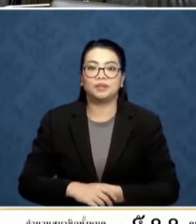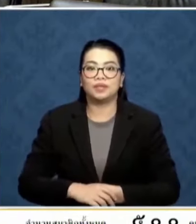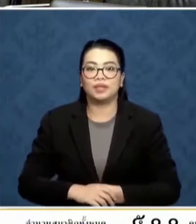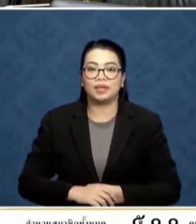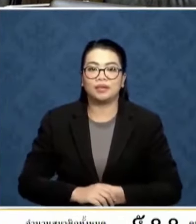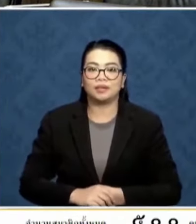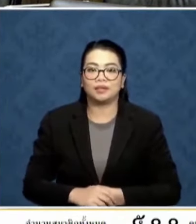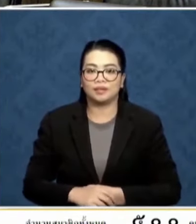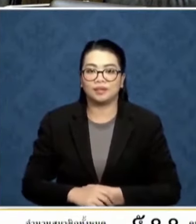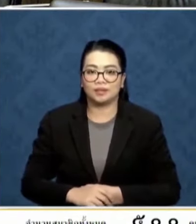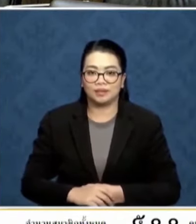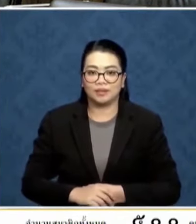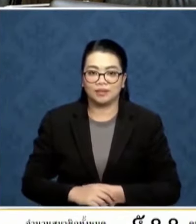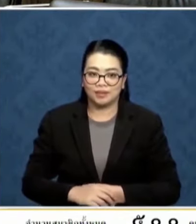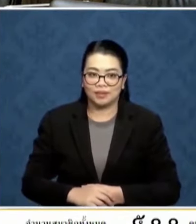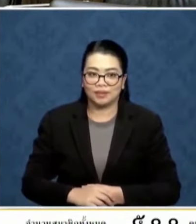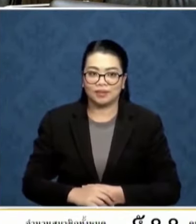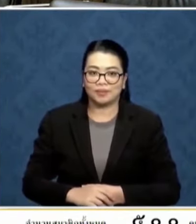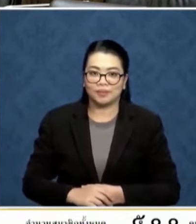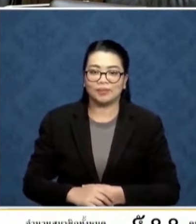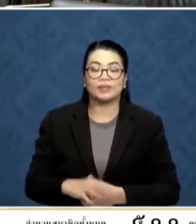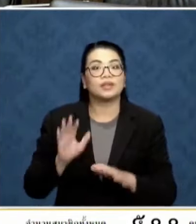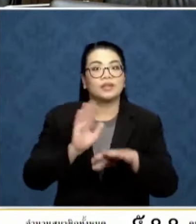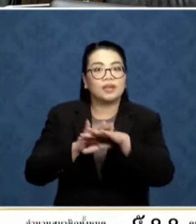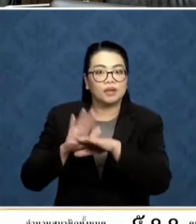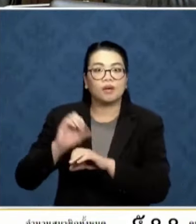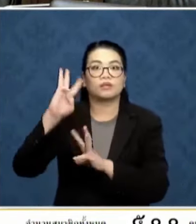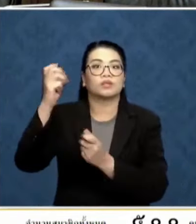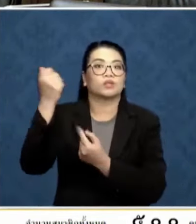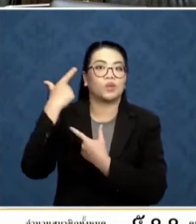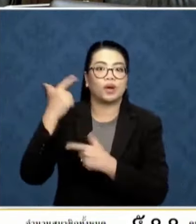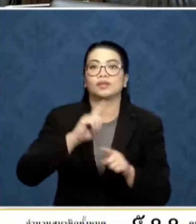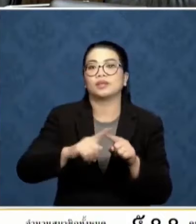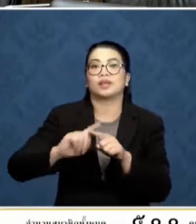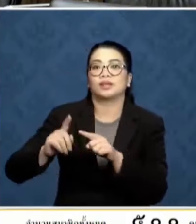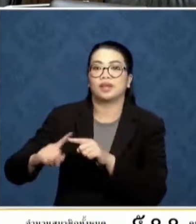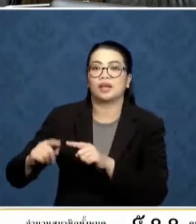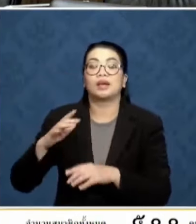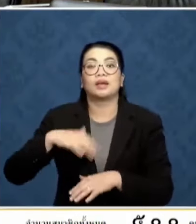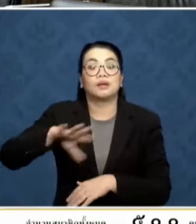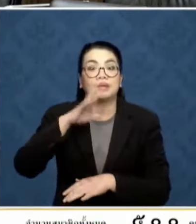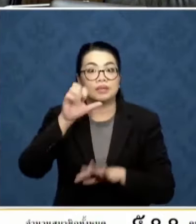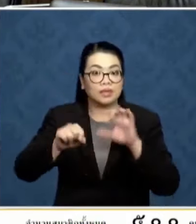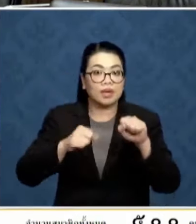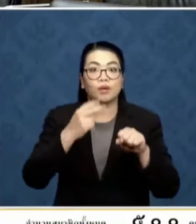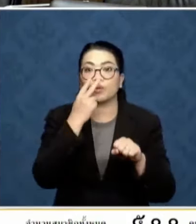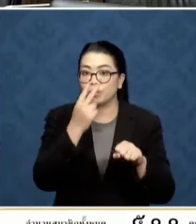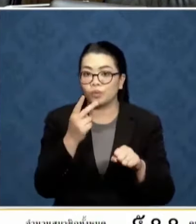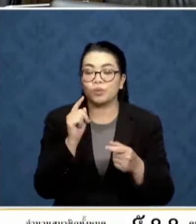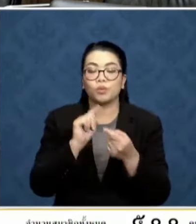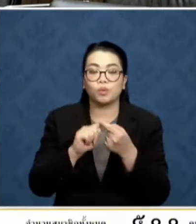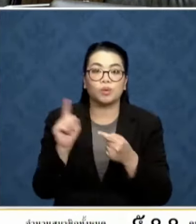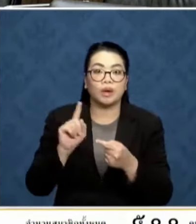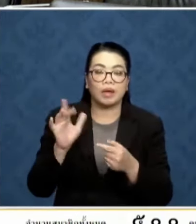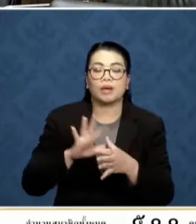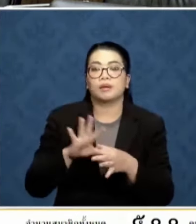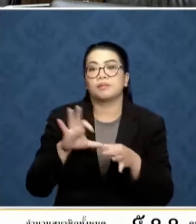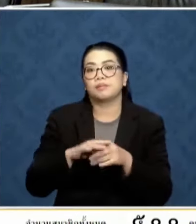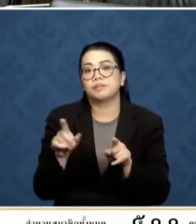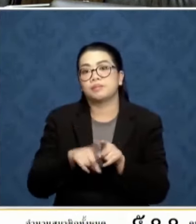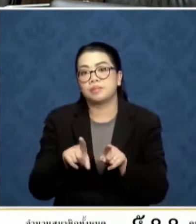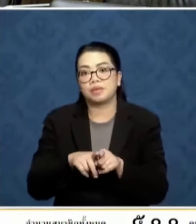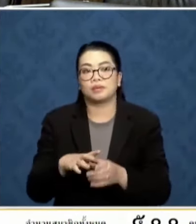งานสามารถเรียกร้องค่าแรงที่เป็นธรรมได้เรียกร้องสวัสดิการที่ดีได้ท่านประธานครับทุกท่านสังเกตได้เลยนะครับว่ายิ่งบริษัทไหนที่มีสายภาพนะ